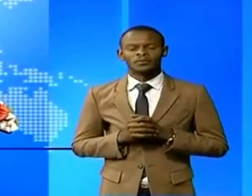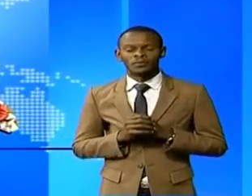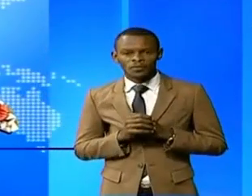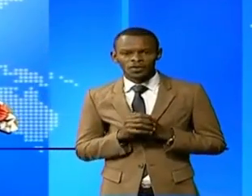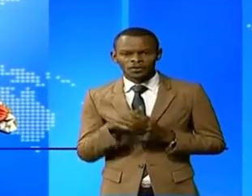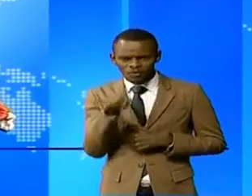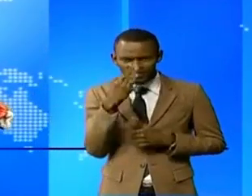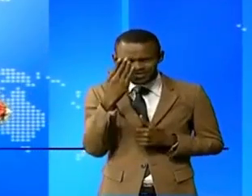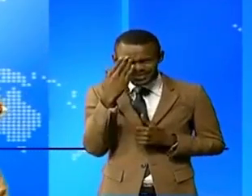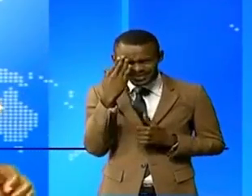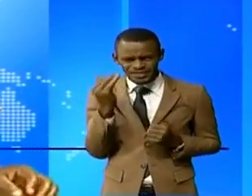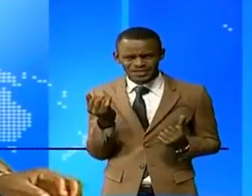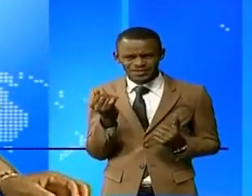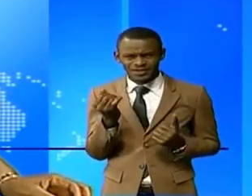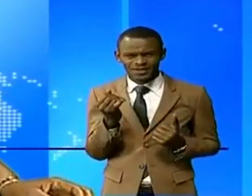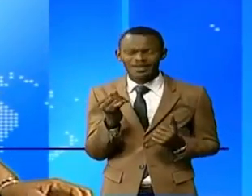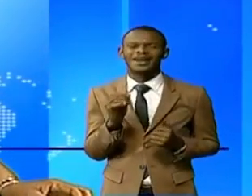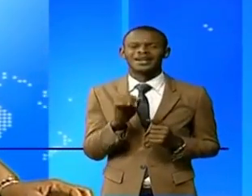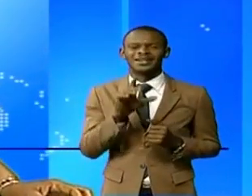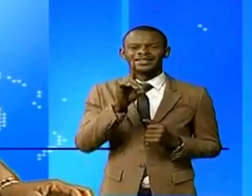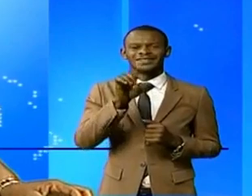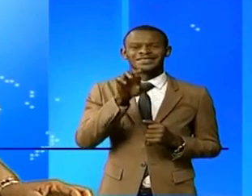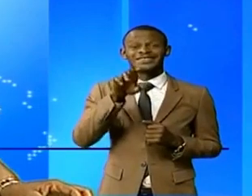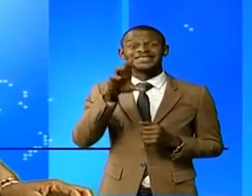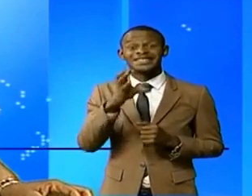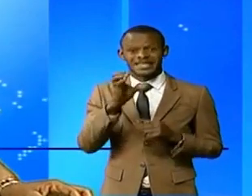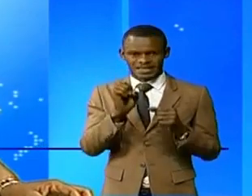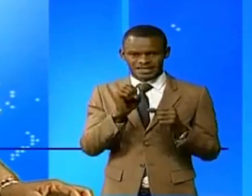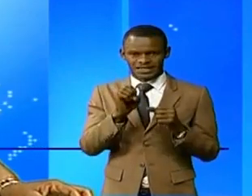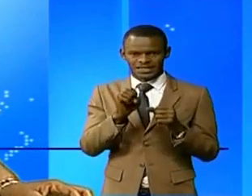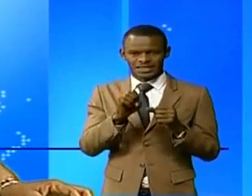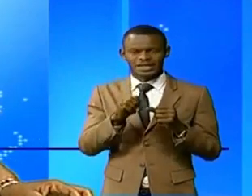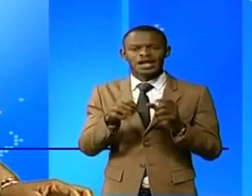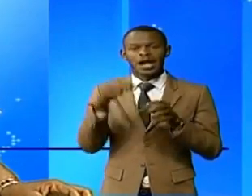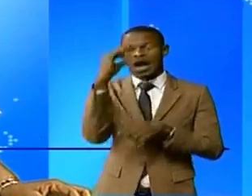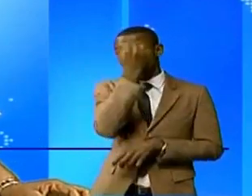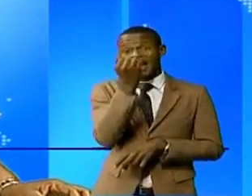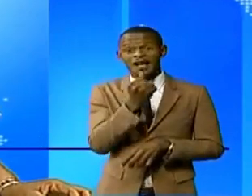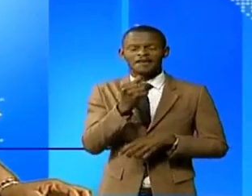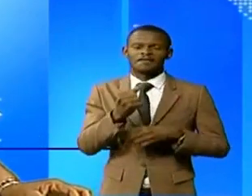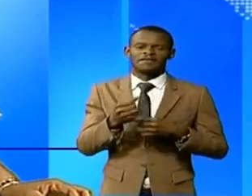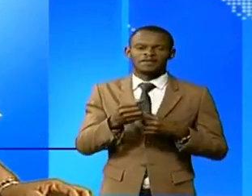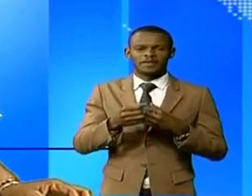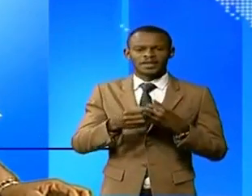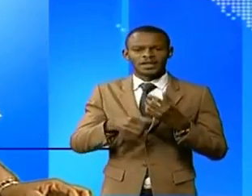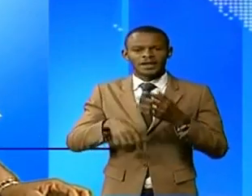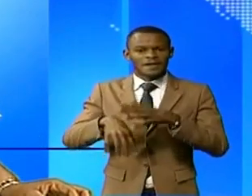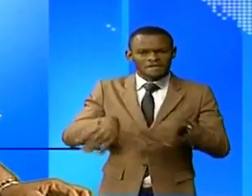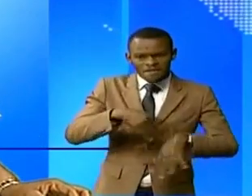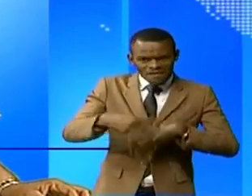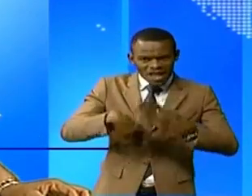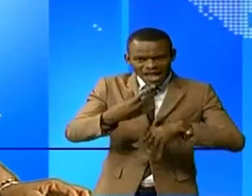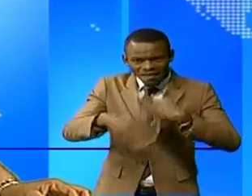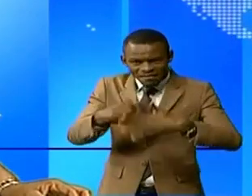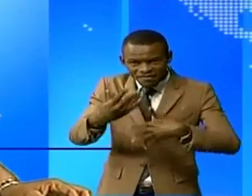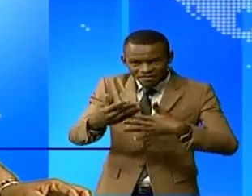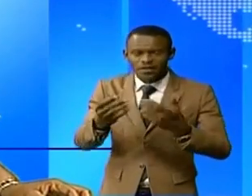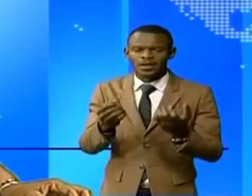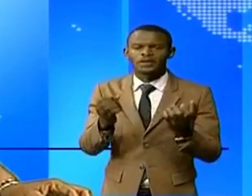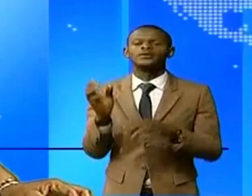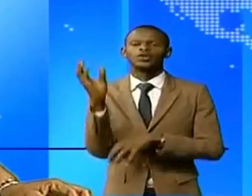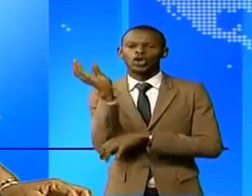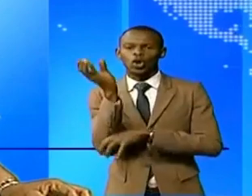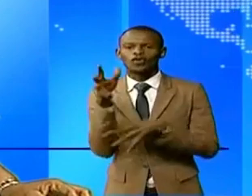Africa Business va se tenir dans quelques jours ici à Kinshasa et le secrétaire exécutif économique